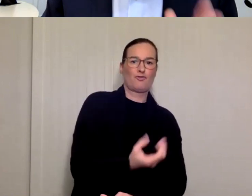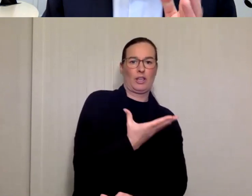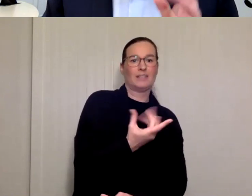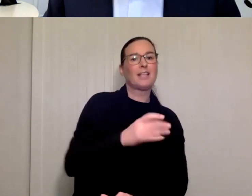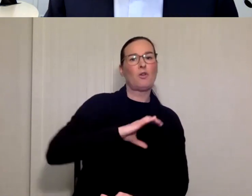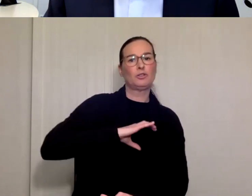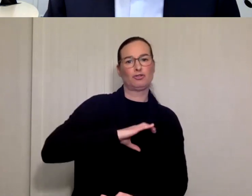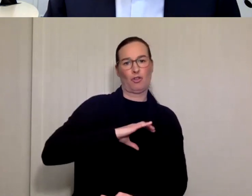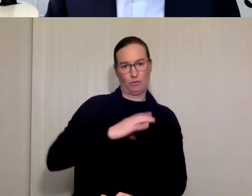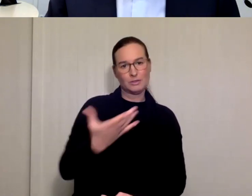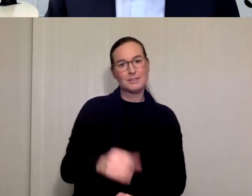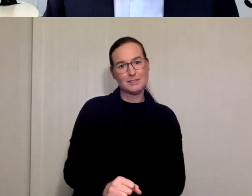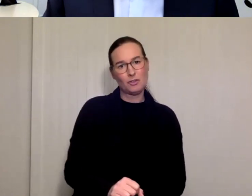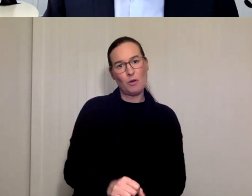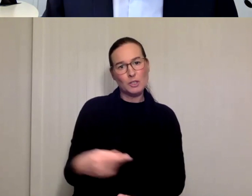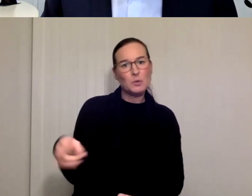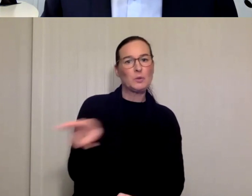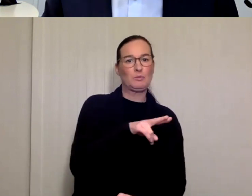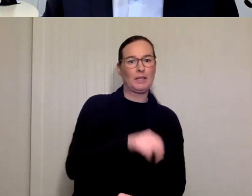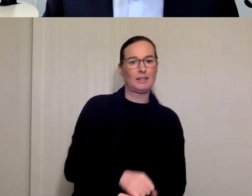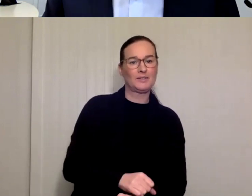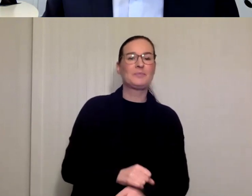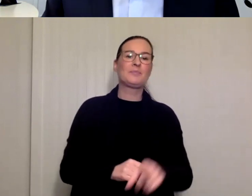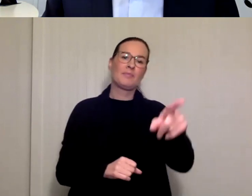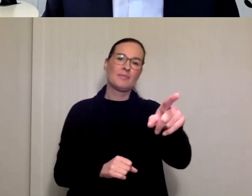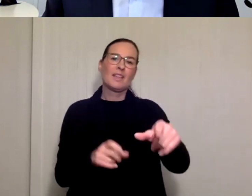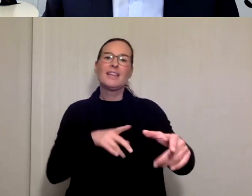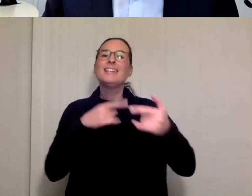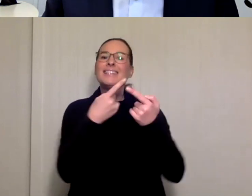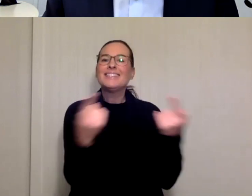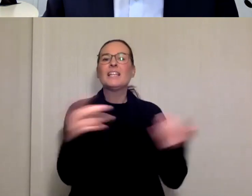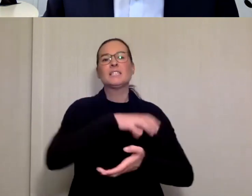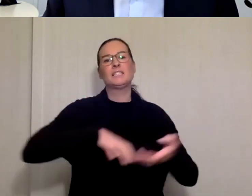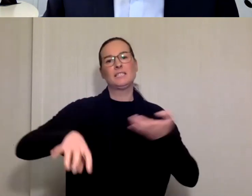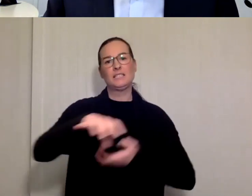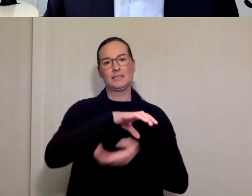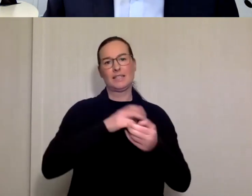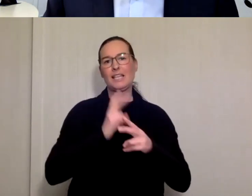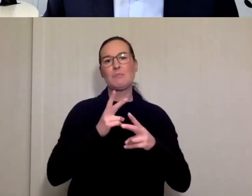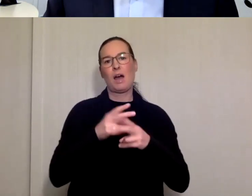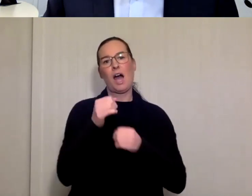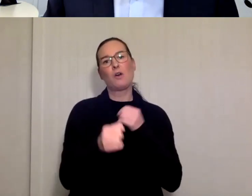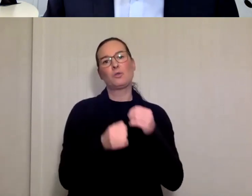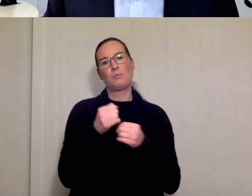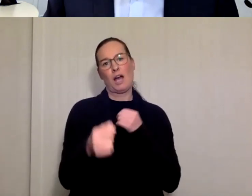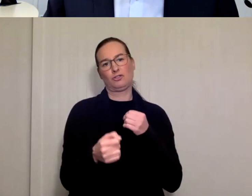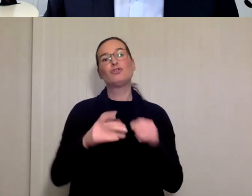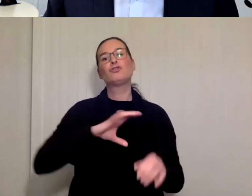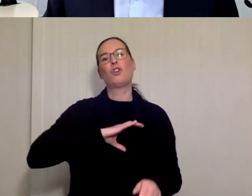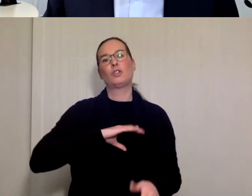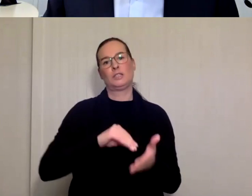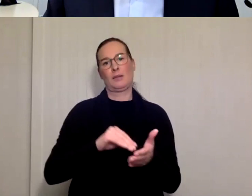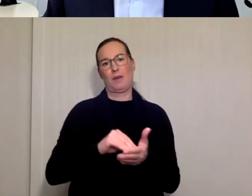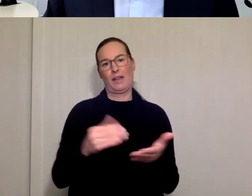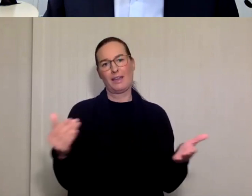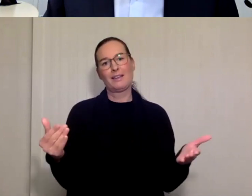Frau Friesemann. Ich meine, jede Krise ist eine Chance, dass reflektiert man gerade jetzt nochmal, was ist wichtig? Wie wollen